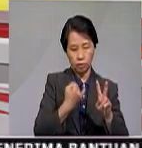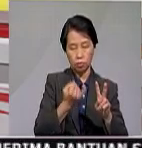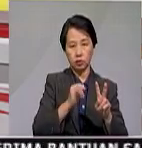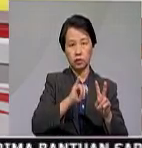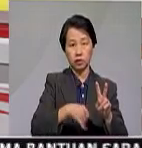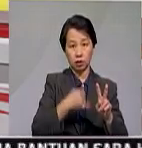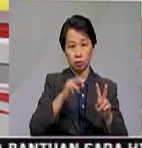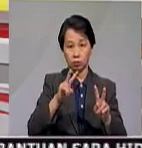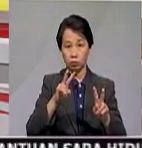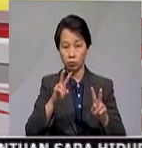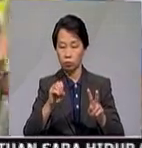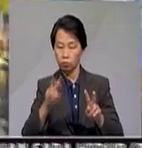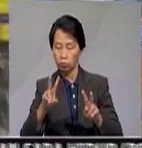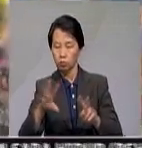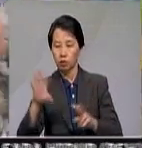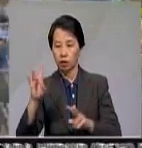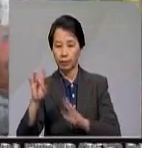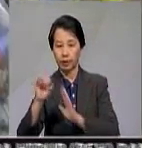saat.